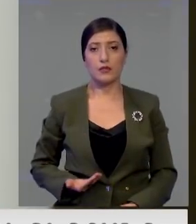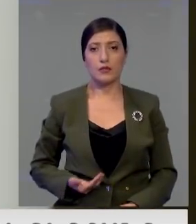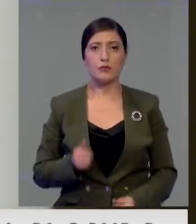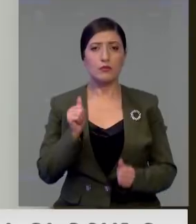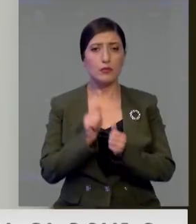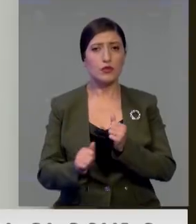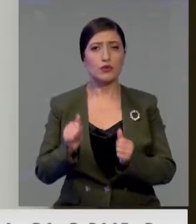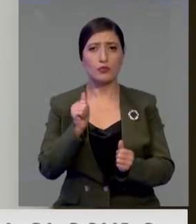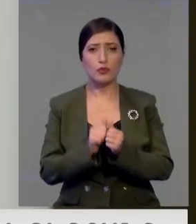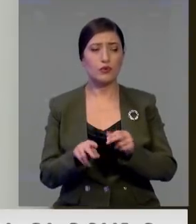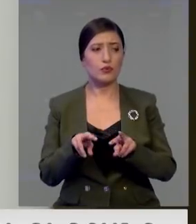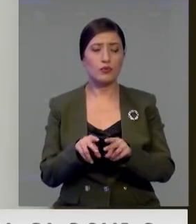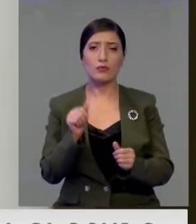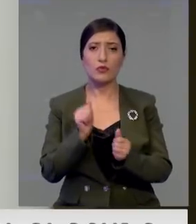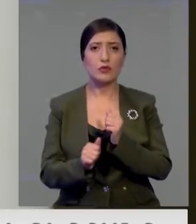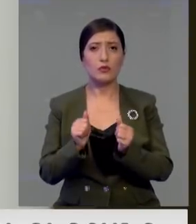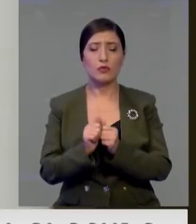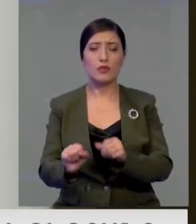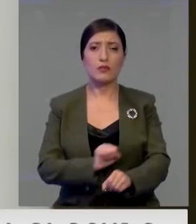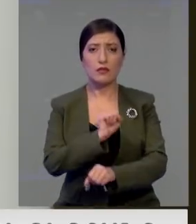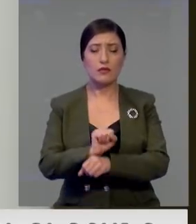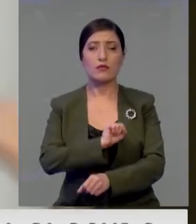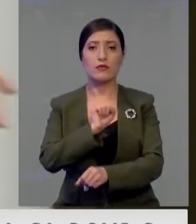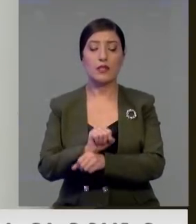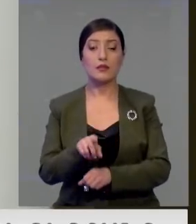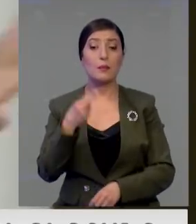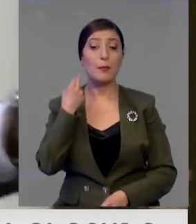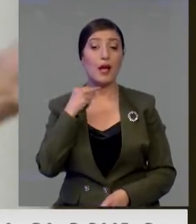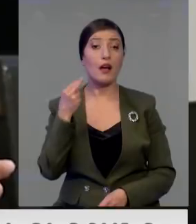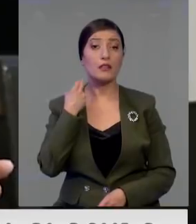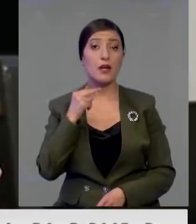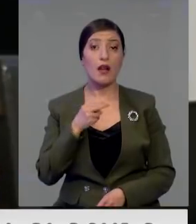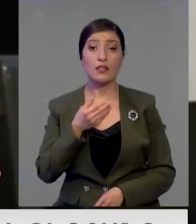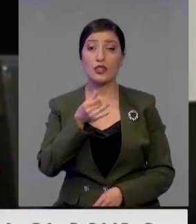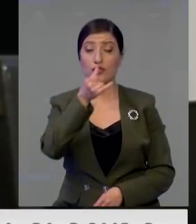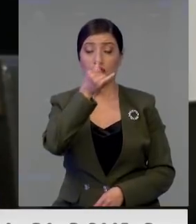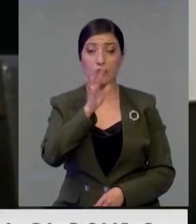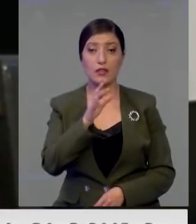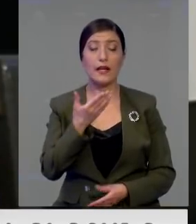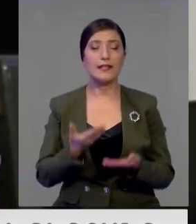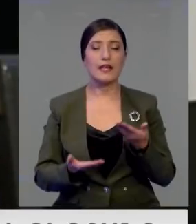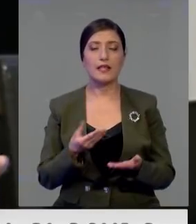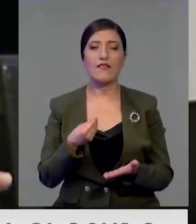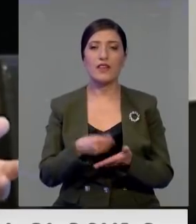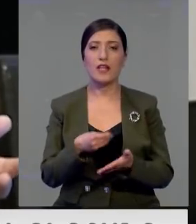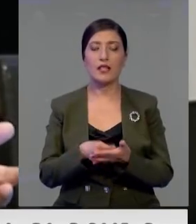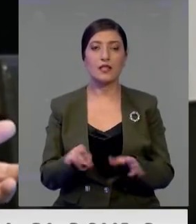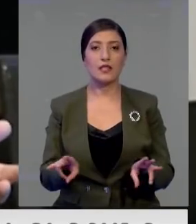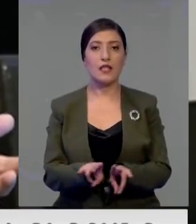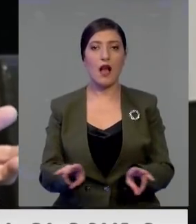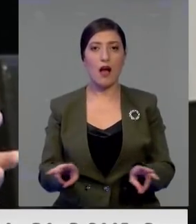Անընդհատ սենց, անընդհատ կանգնել, անընդհատ կանգնել։ Այս մեղադրանքները չեն լինի, եթե ֆինանսների նախարարը դիտարկումներ